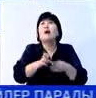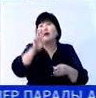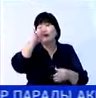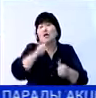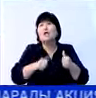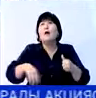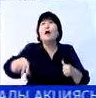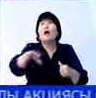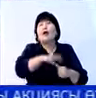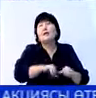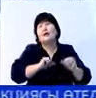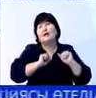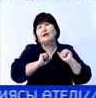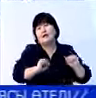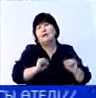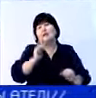чемпионатында аймақ намысын қорғайтын болады.